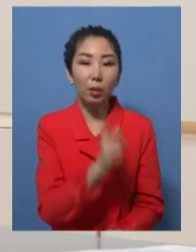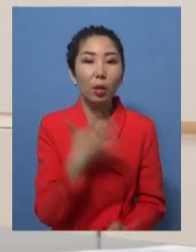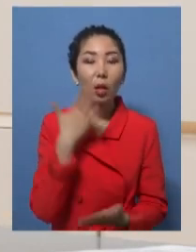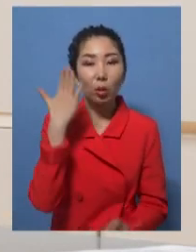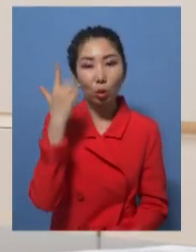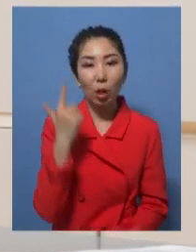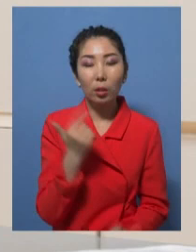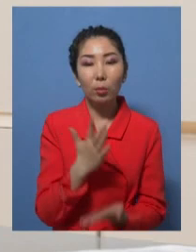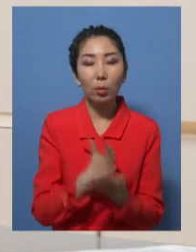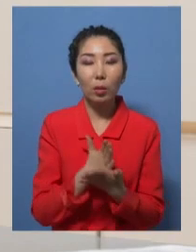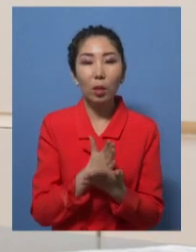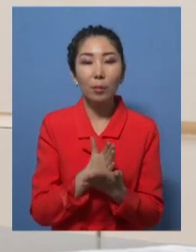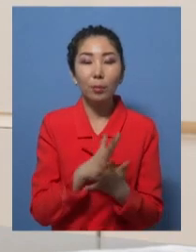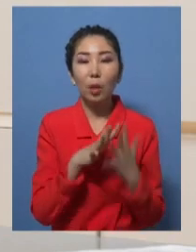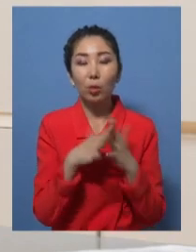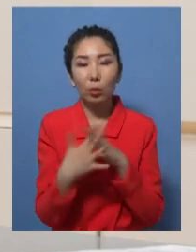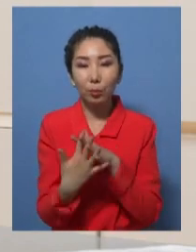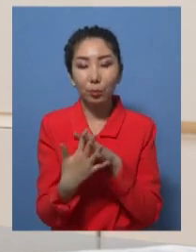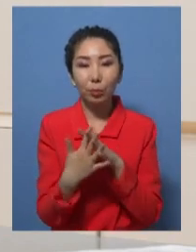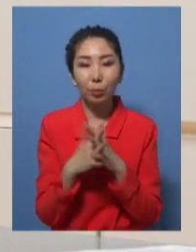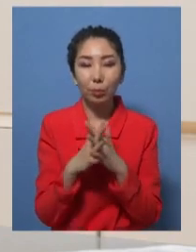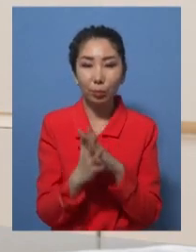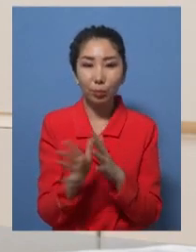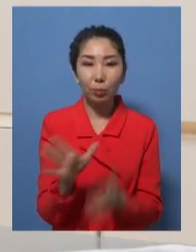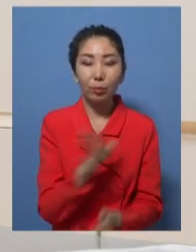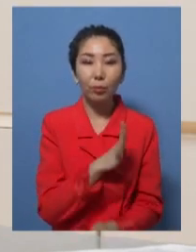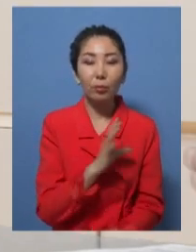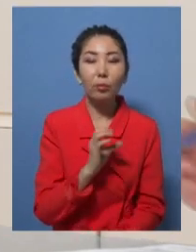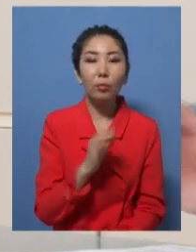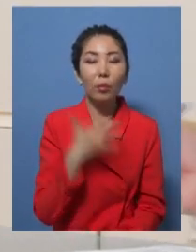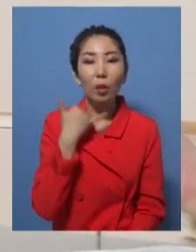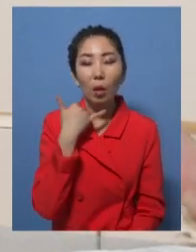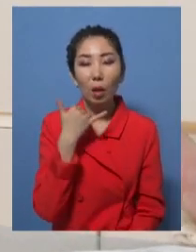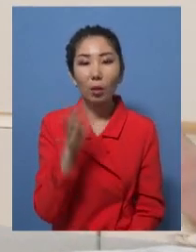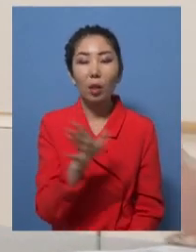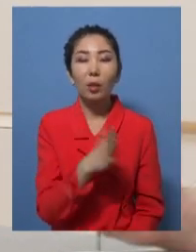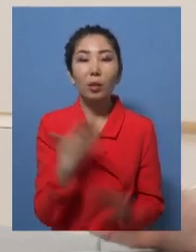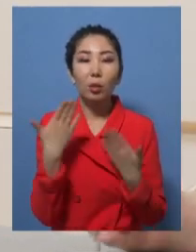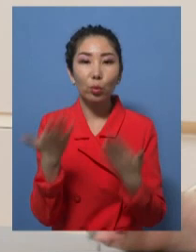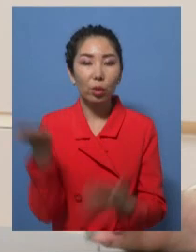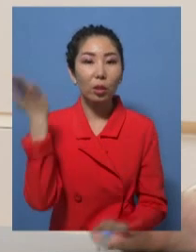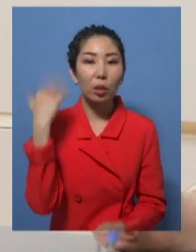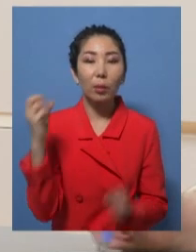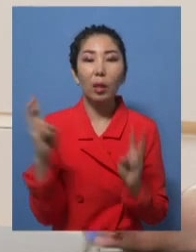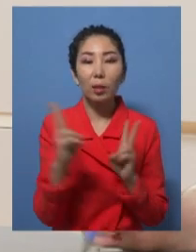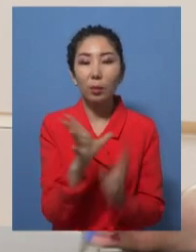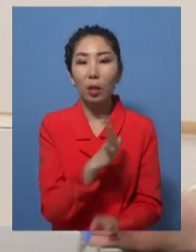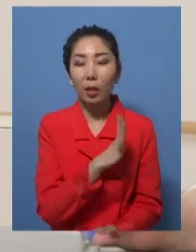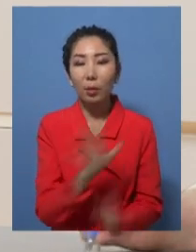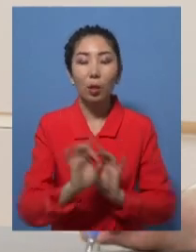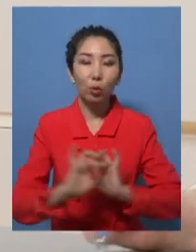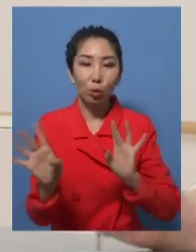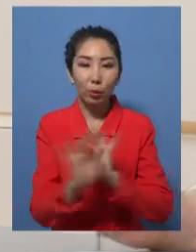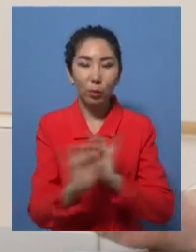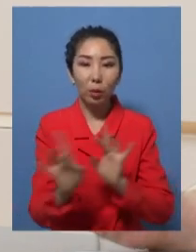осындайсыз ба, аудан прокурорсыз ба? Мен осындай ауылдан хабарласып тұрмын, мәселен жаңа Егіндікөл ауылынан хабарласып тұрмын, сізді өткенде кездескенде маған бізге түсіндіріп